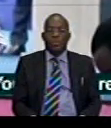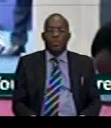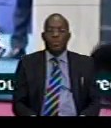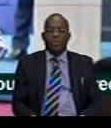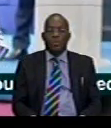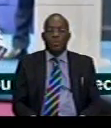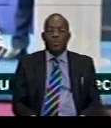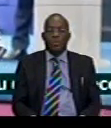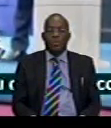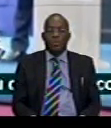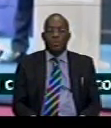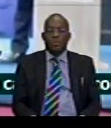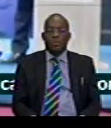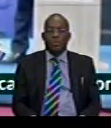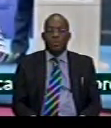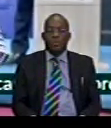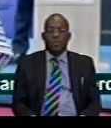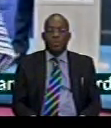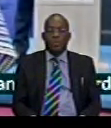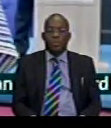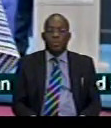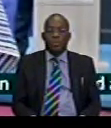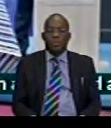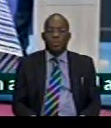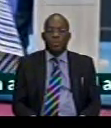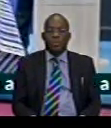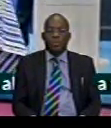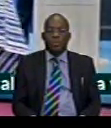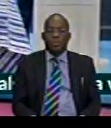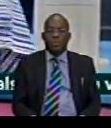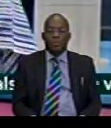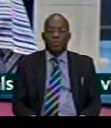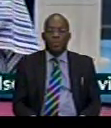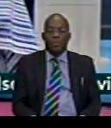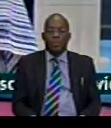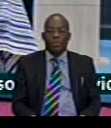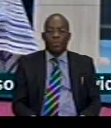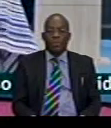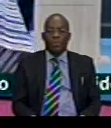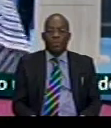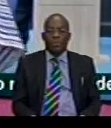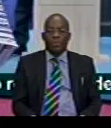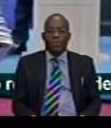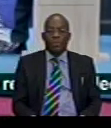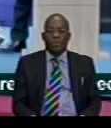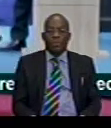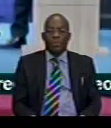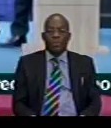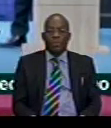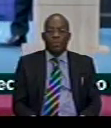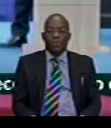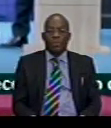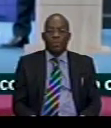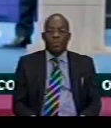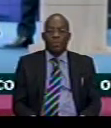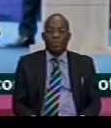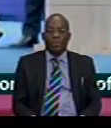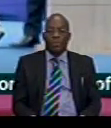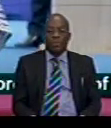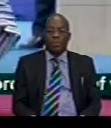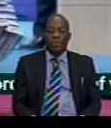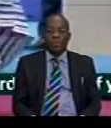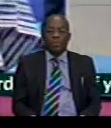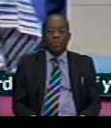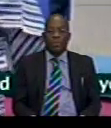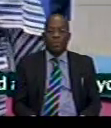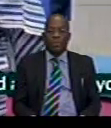Madame Ajato Yao Immaculée, âgée de 26 ans, elle a été touchée par le Seigneur pendant la